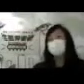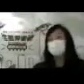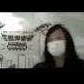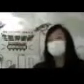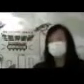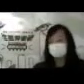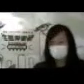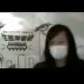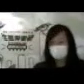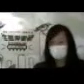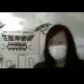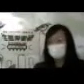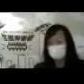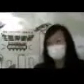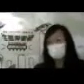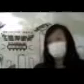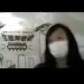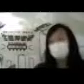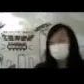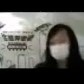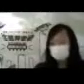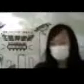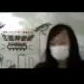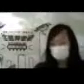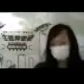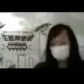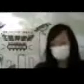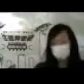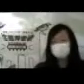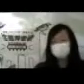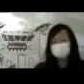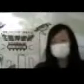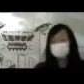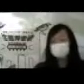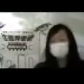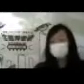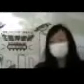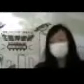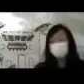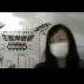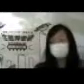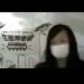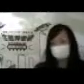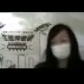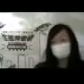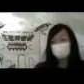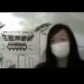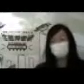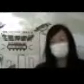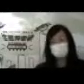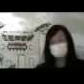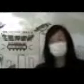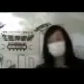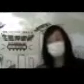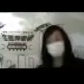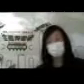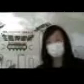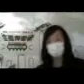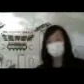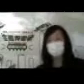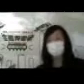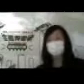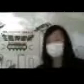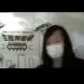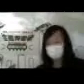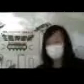主要功能咧就係做光合作用啦。咁透過光合作用咧。一啲嘅二氧化碳咧就會轉化翻做